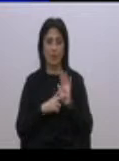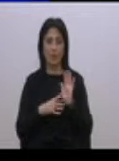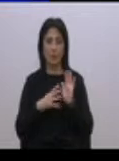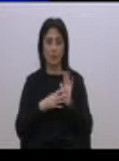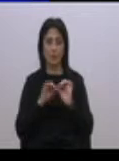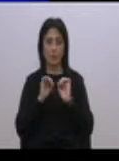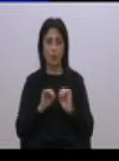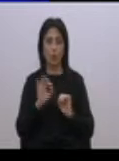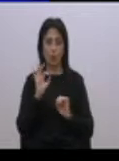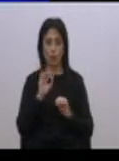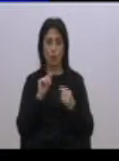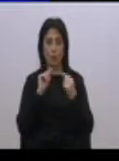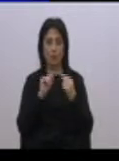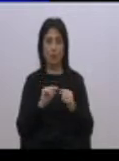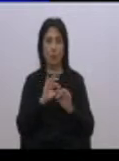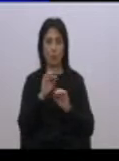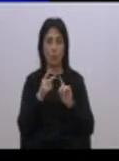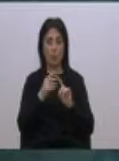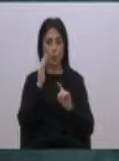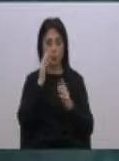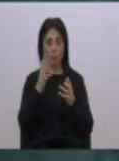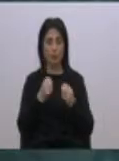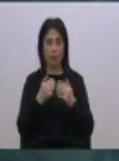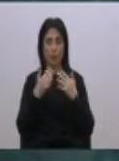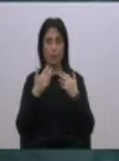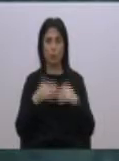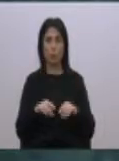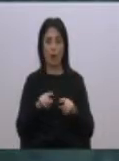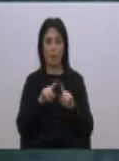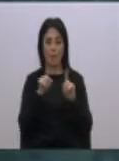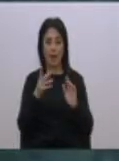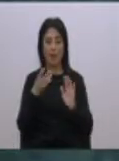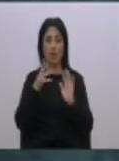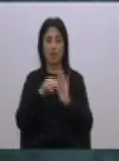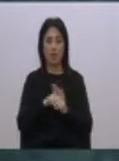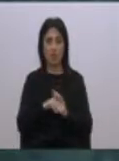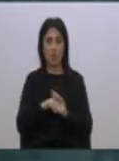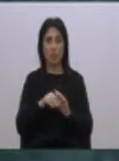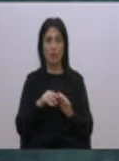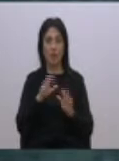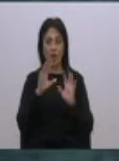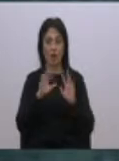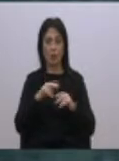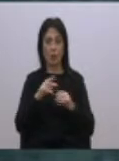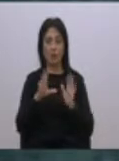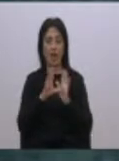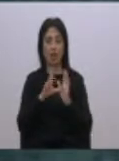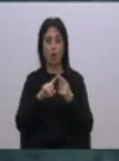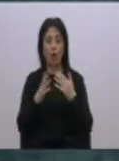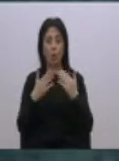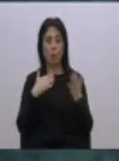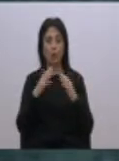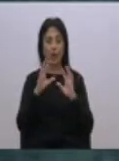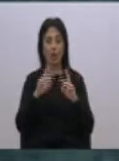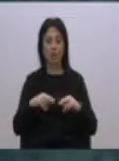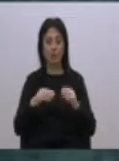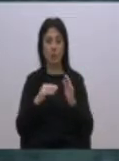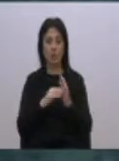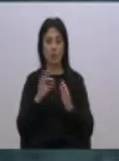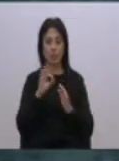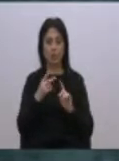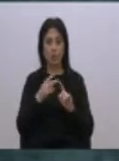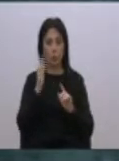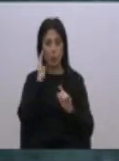Samozat schrameti mochre, nulti naamdegi, proiecte მერმოსმენით მიღებული. Am avut pachet chemoale canons proiecte, electronic comunicație și sau canons ulei și tenis tau